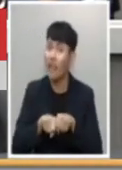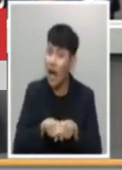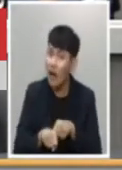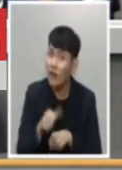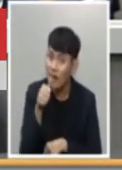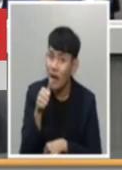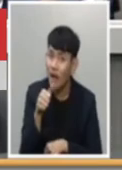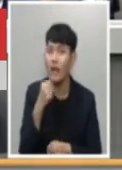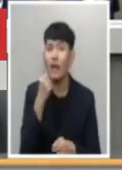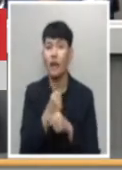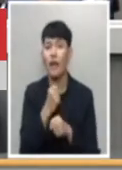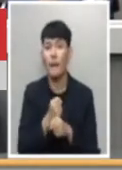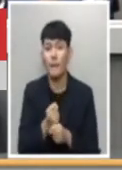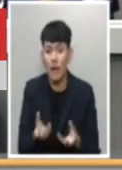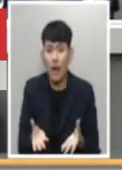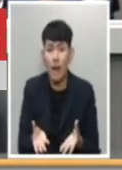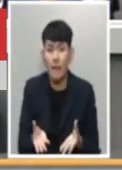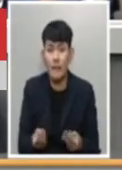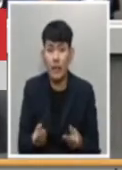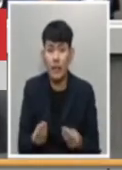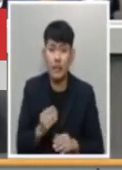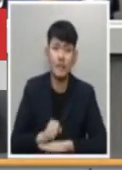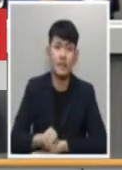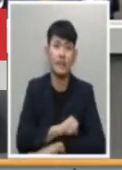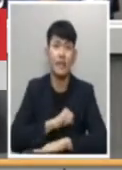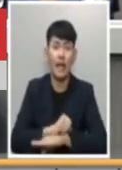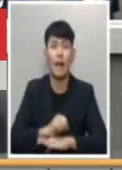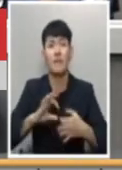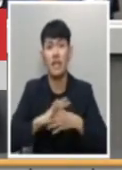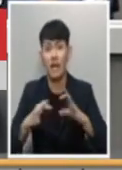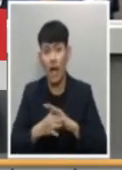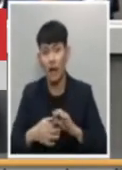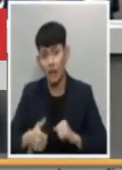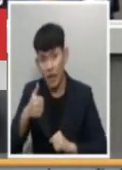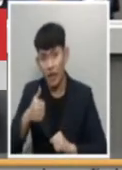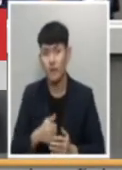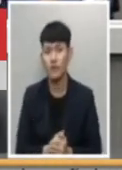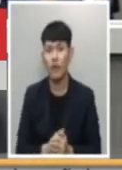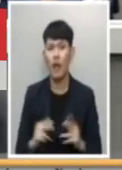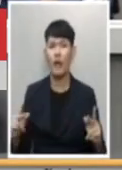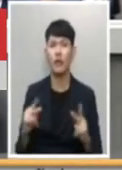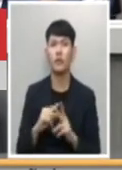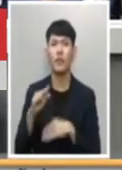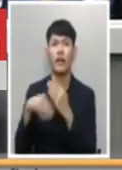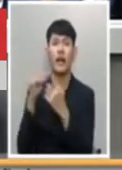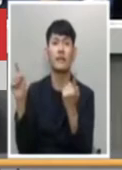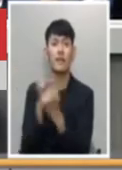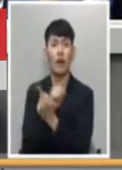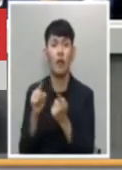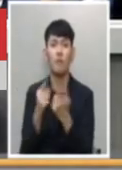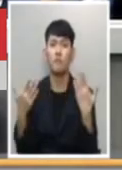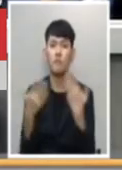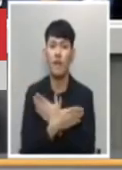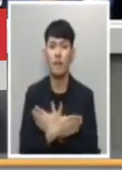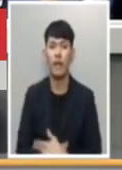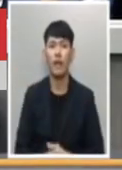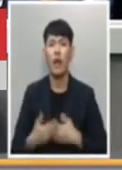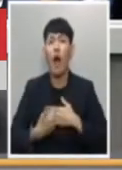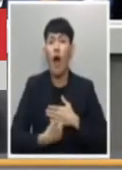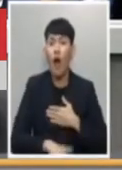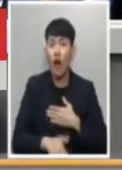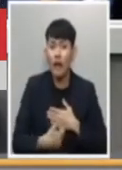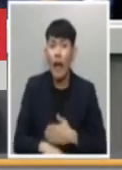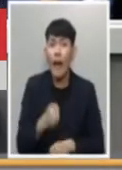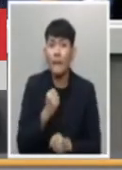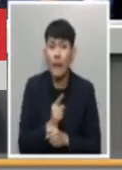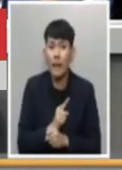ำพื้นกีฬายางพารากระทรวงพัฒนาสังคมทำพื้นกันลื่นในห้องน้ำให้กับผู้สูงอายุนะครับกระทรวงกลาโหม